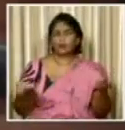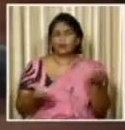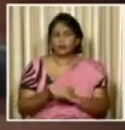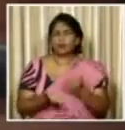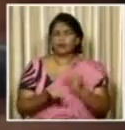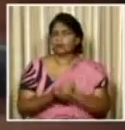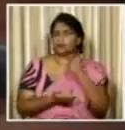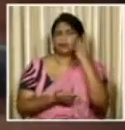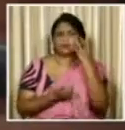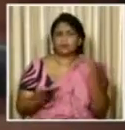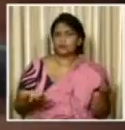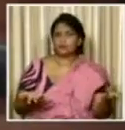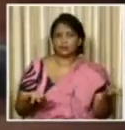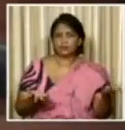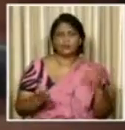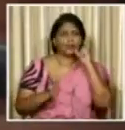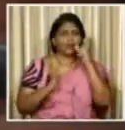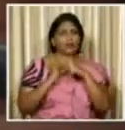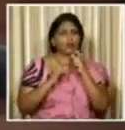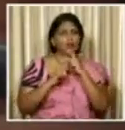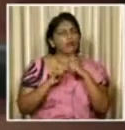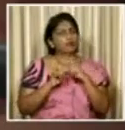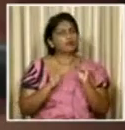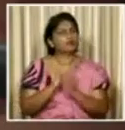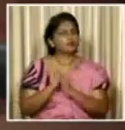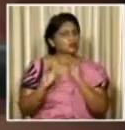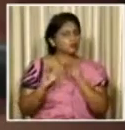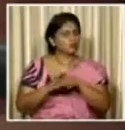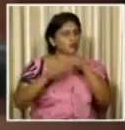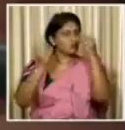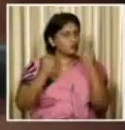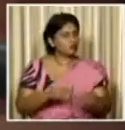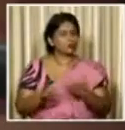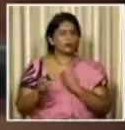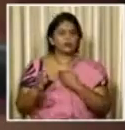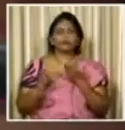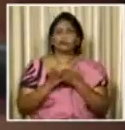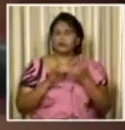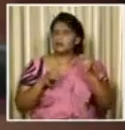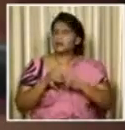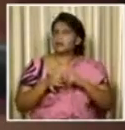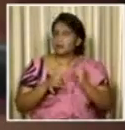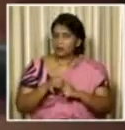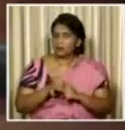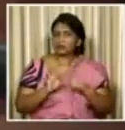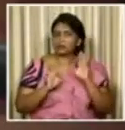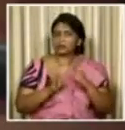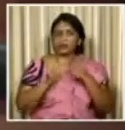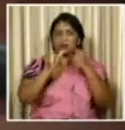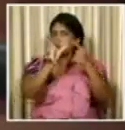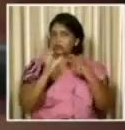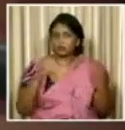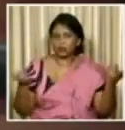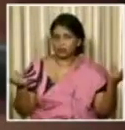කීය? කෝප් කමිටුවේ ක්‍රියාකාරීත්වය අඩපණ වී තිබෙනවා මැදිහත් වෙනවද කියලා අපි ප්‍රශ්න කරා. හැබැයි ඌ ඒකට උත්තරයක්